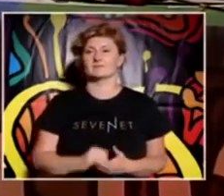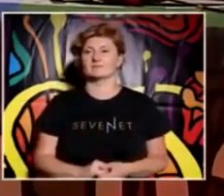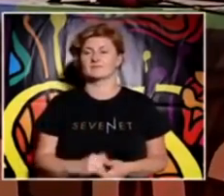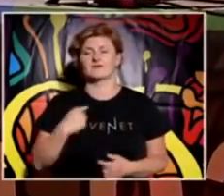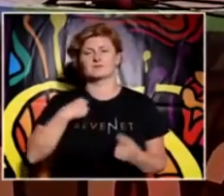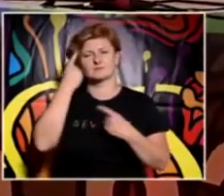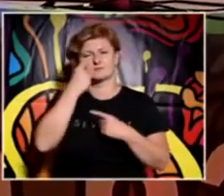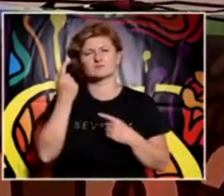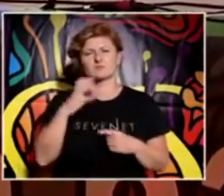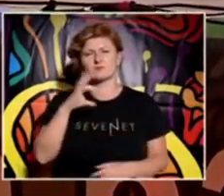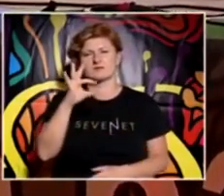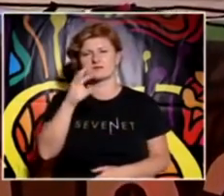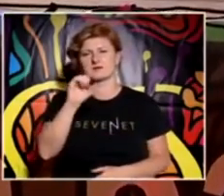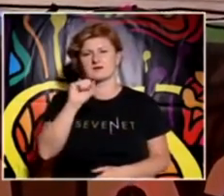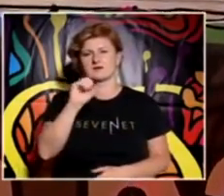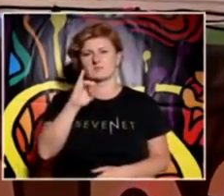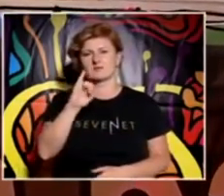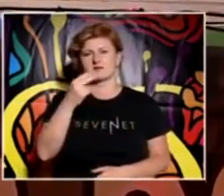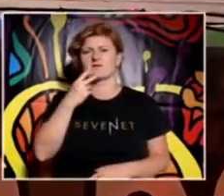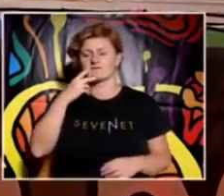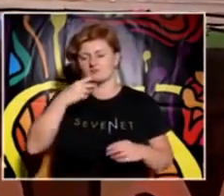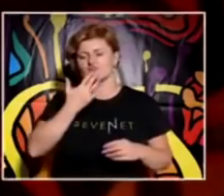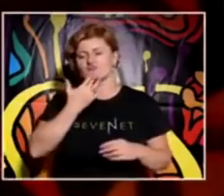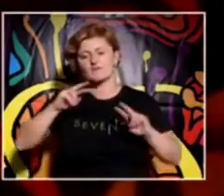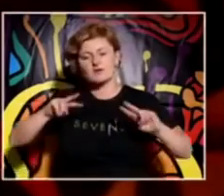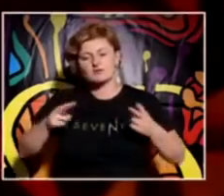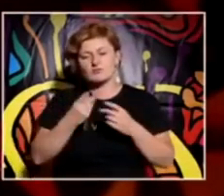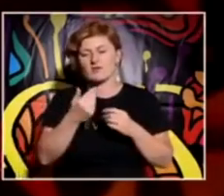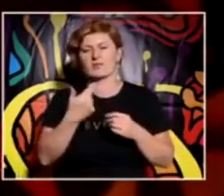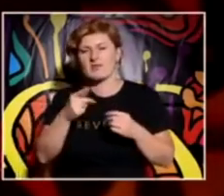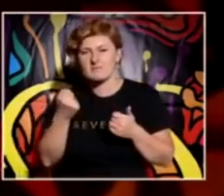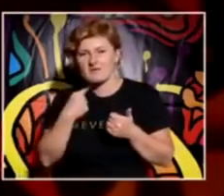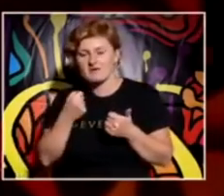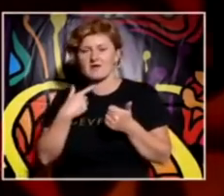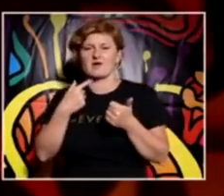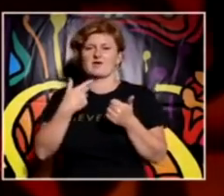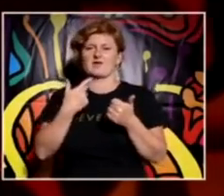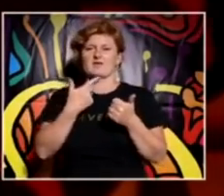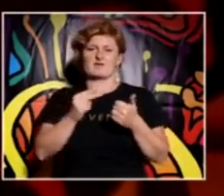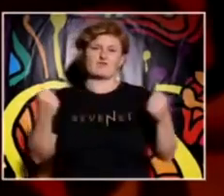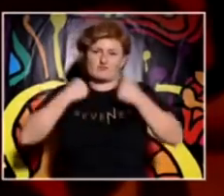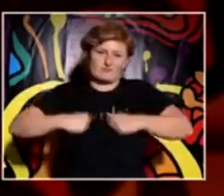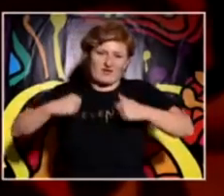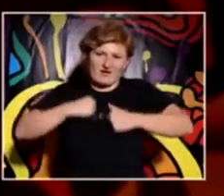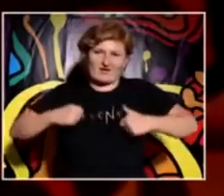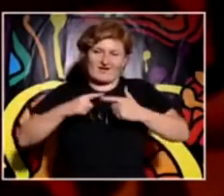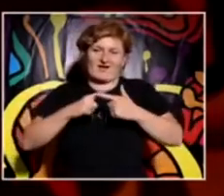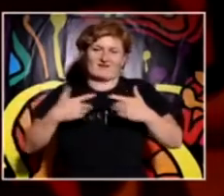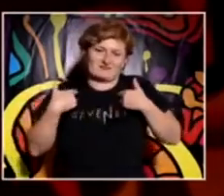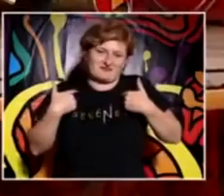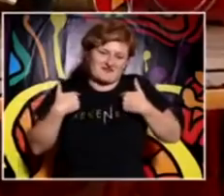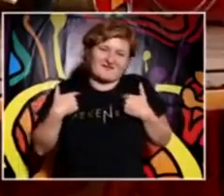Myślę o tym, co powiedziała Sabina. Użyła kilku konkretów, skąd ma pieniądze na podróż. Nie pije, nie ubiera się, ale